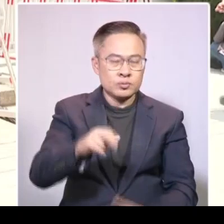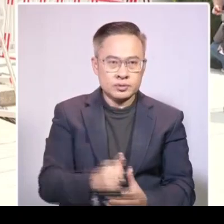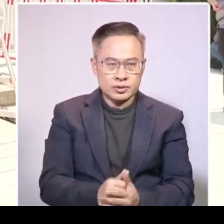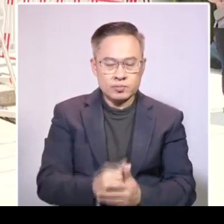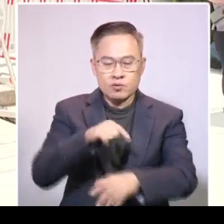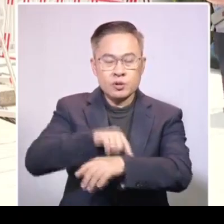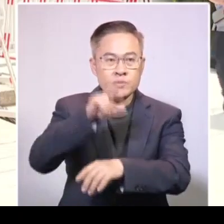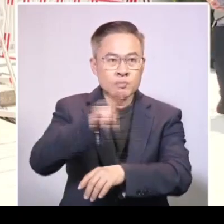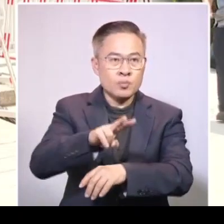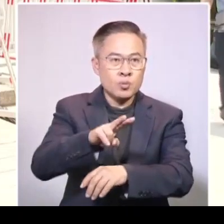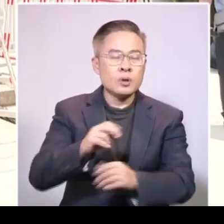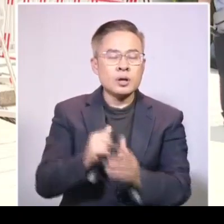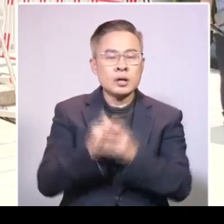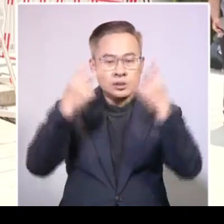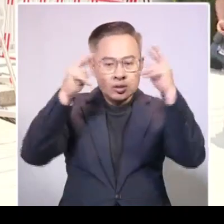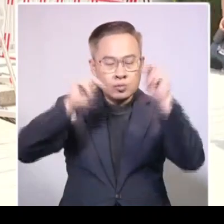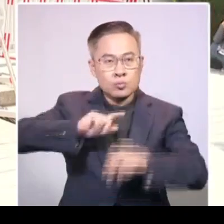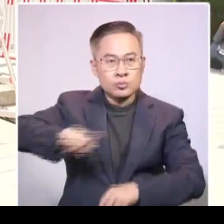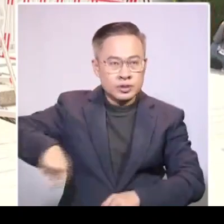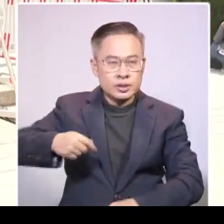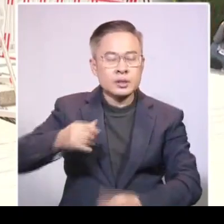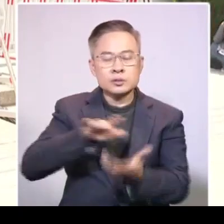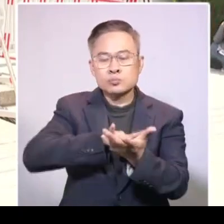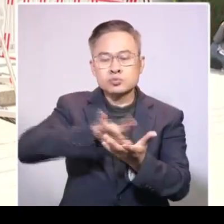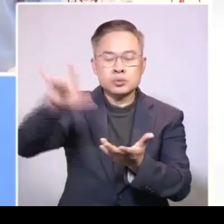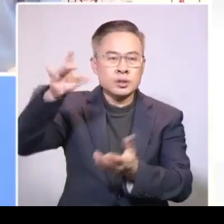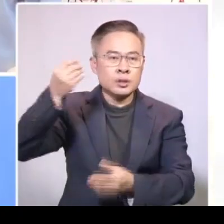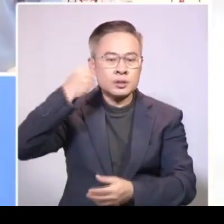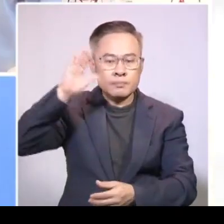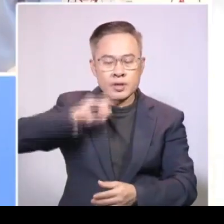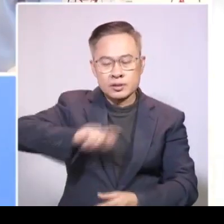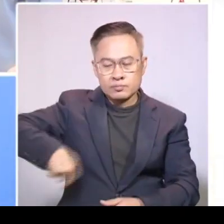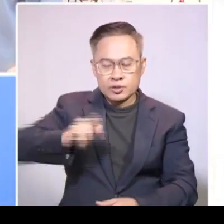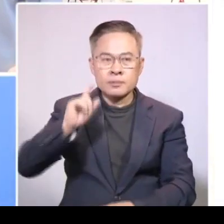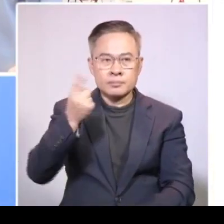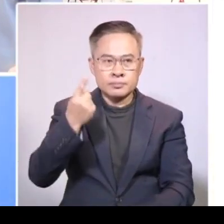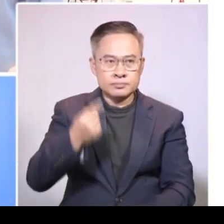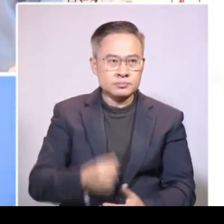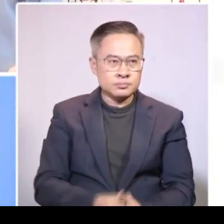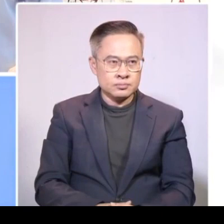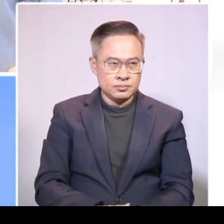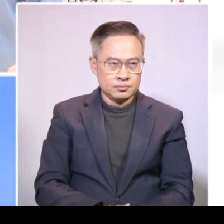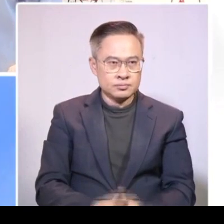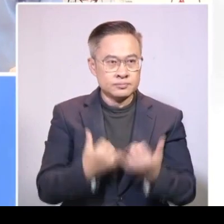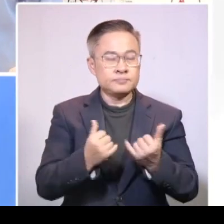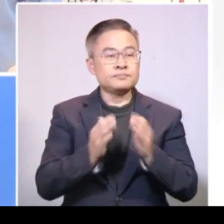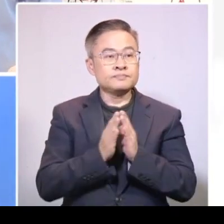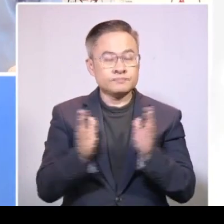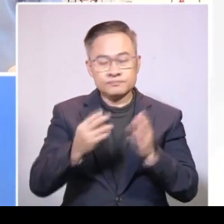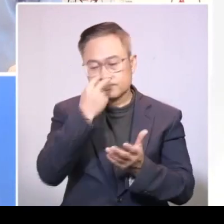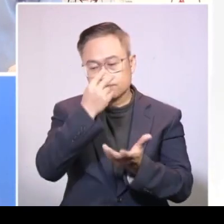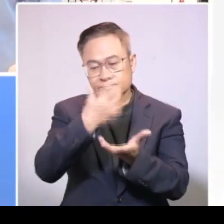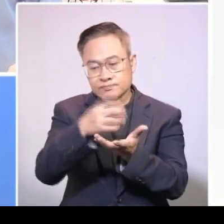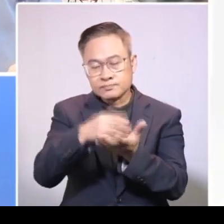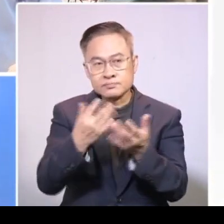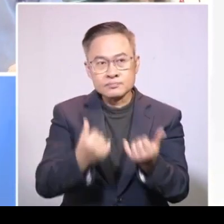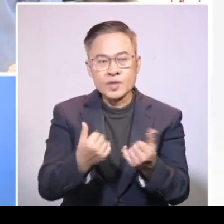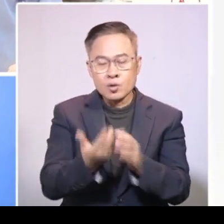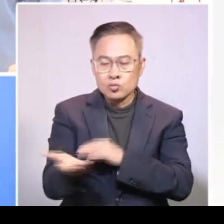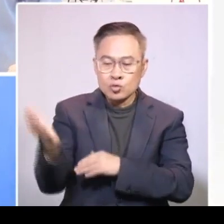านของสมเด็จฮุนเซนนั้นจะเดินทางกลับกัมพูชาครับ ขอบคุณคุณพิษณุด้วยนะคะเดี๋ยววันนี้เรารอติดตามบรรยากาศ